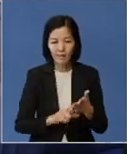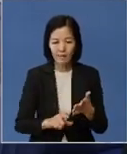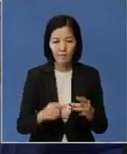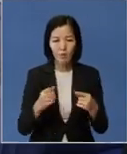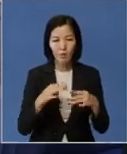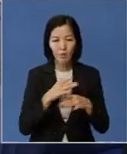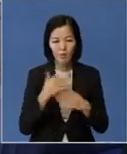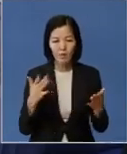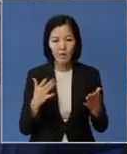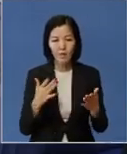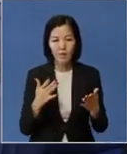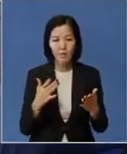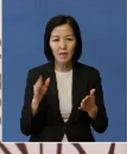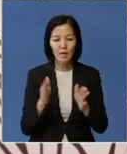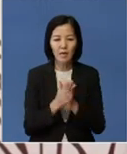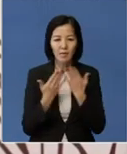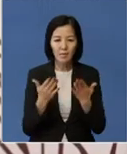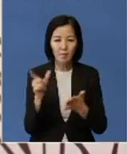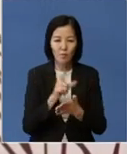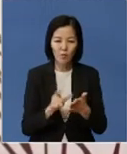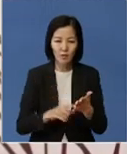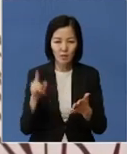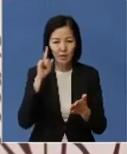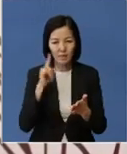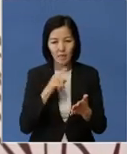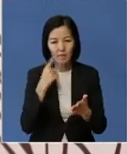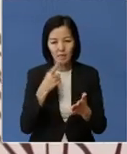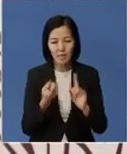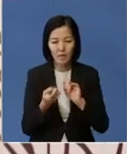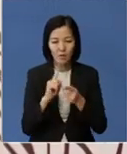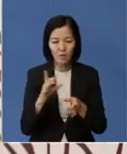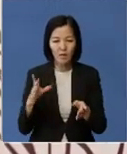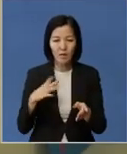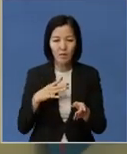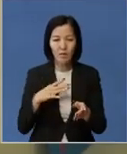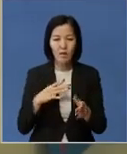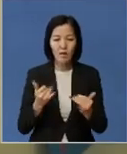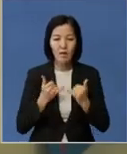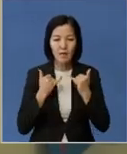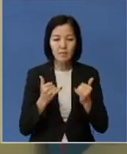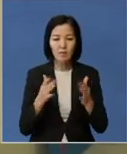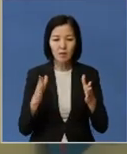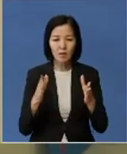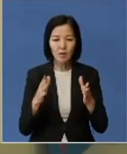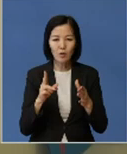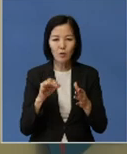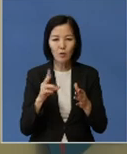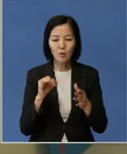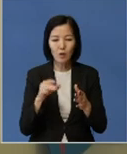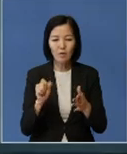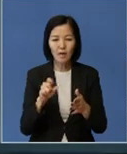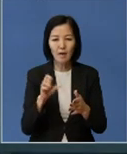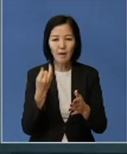бірнеше көрнекті ақынның еңбектерін қазақша сөйлеткен. Ал қасиетті Құран сүрелері мен қазақтың бас ақыны Абай